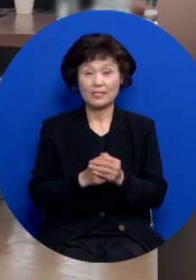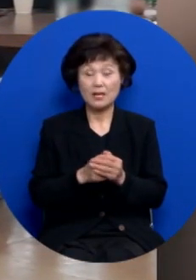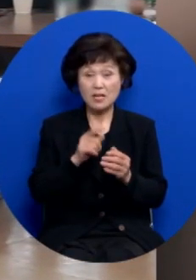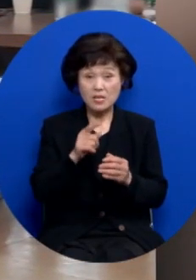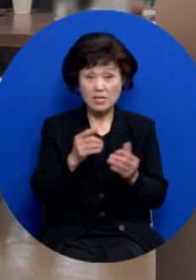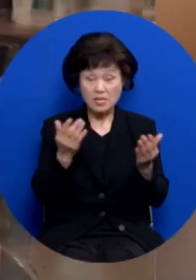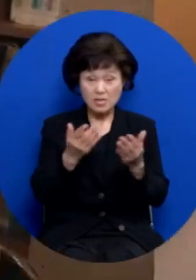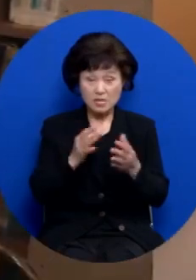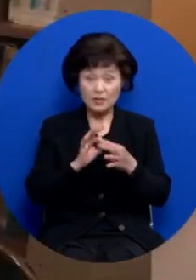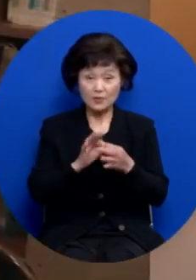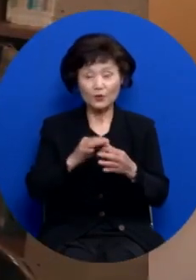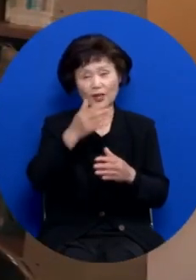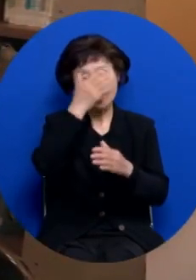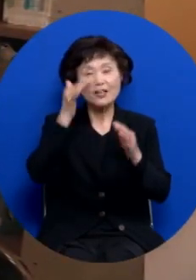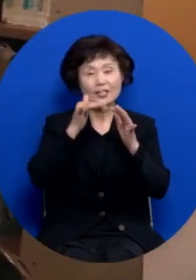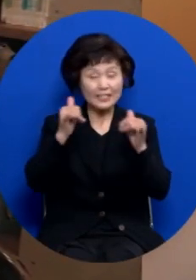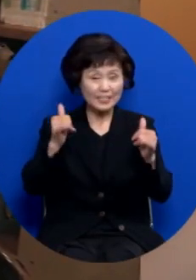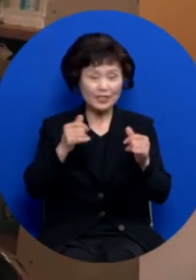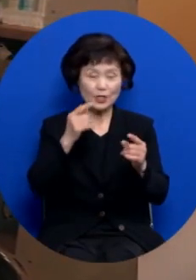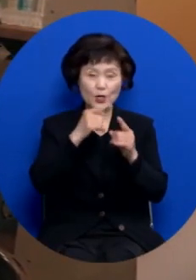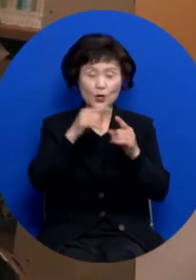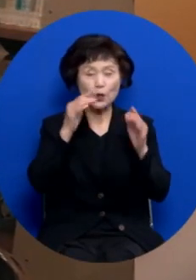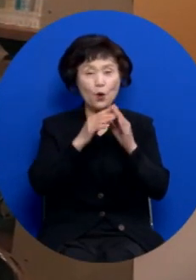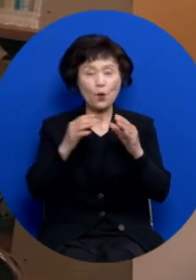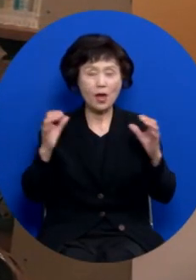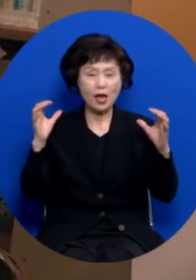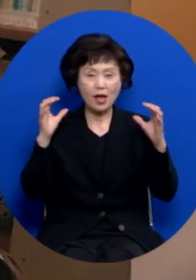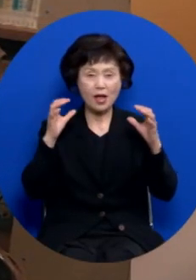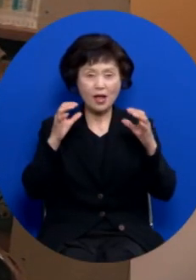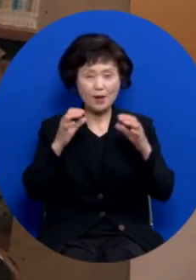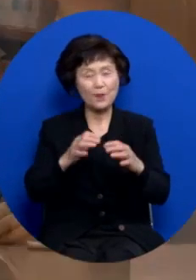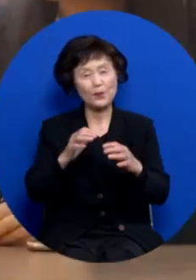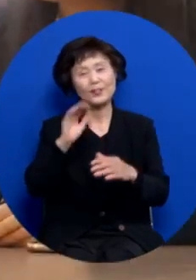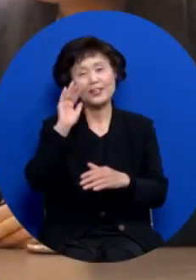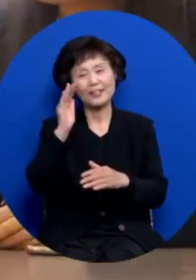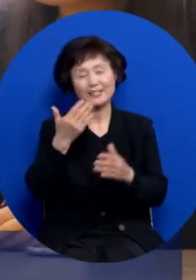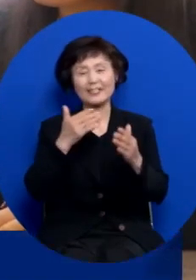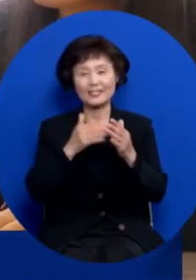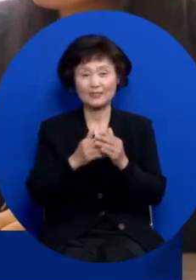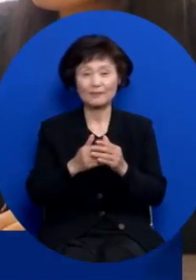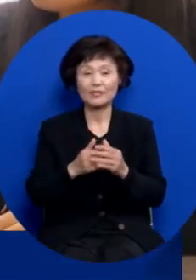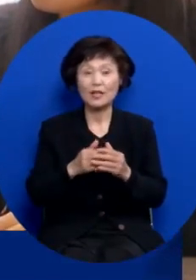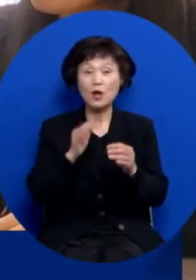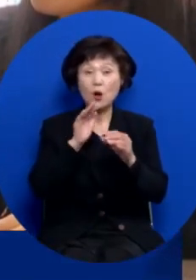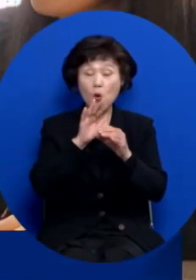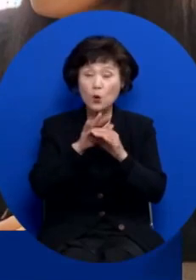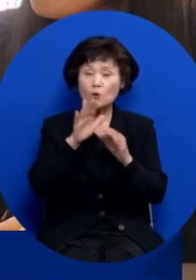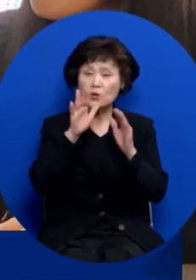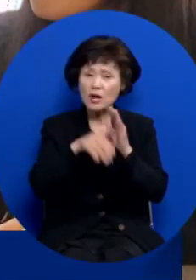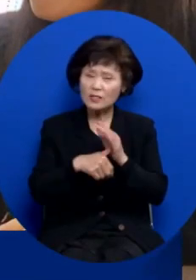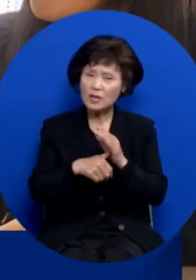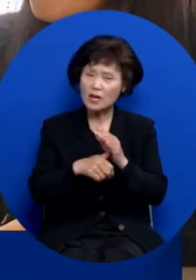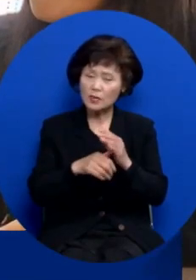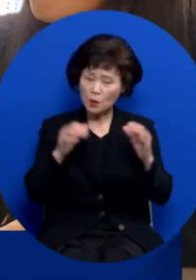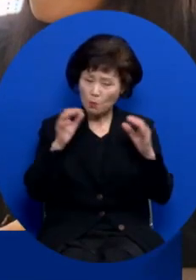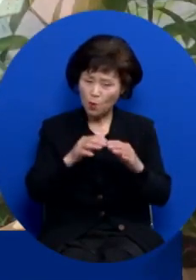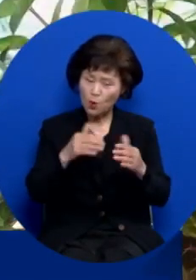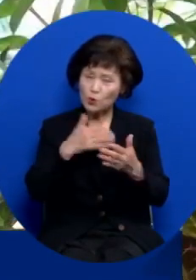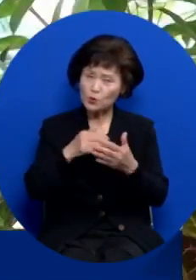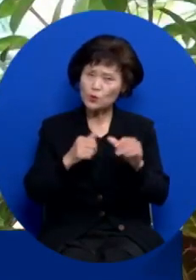통해 청년들이 다시 교회에 오게 되는 계기도 마련했습니다. 코로나 시절에는 5명도 채 나오지